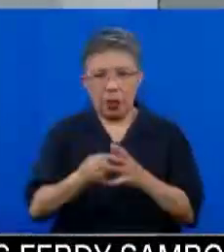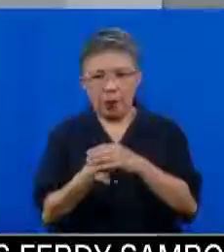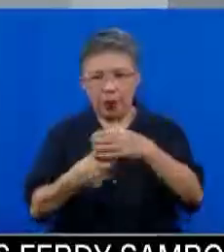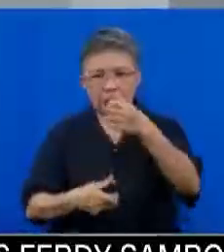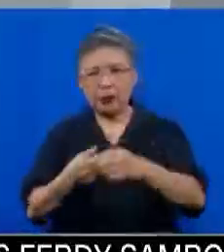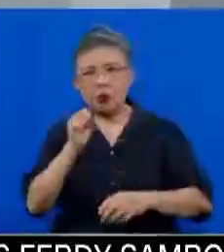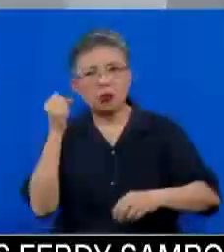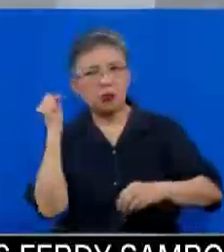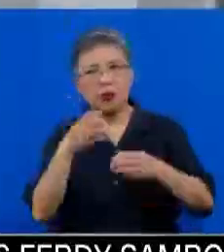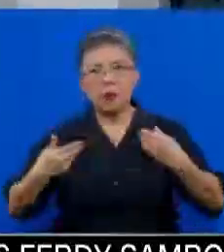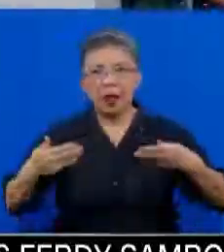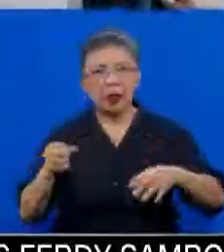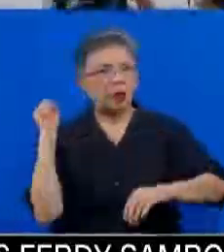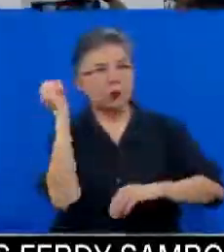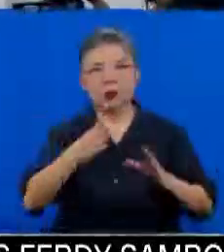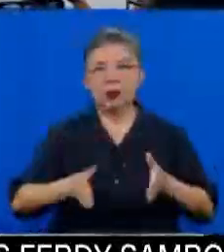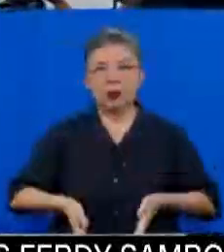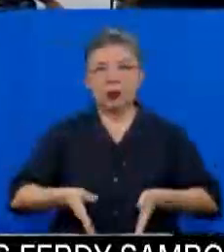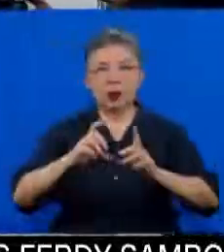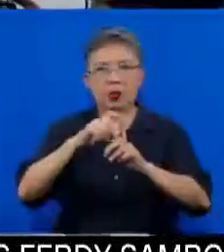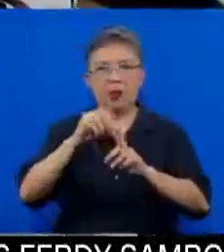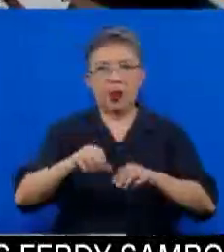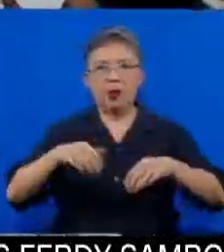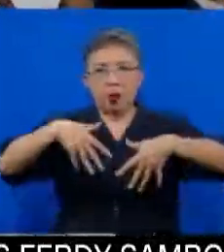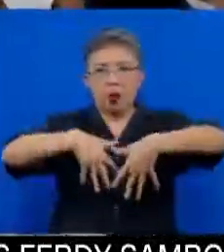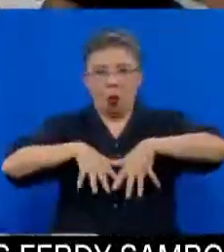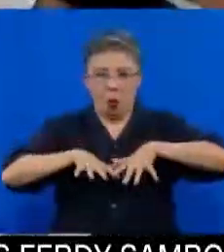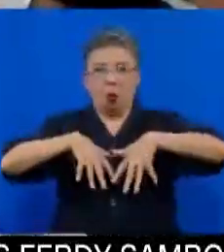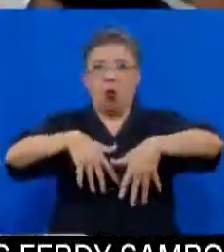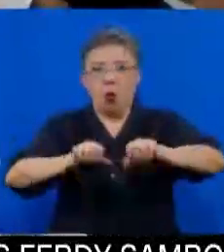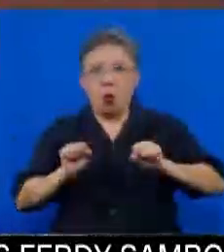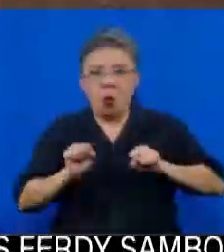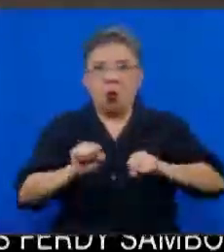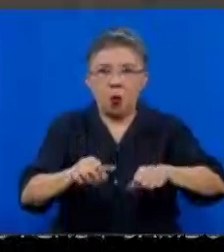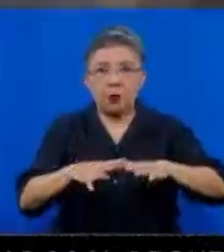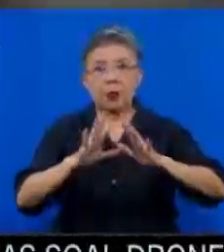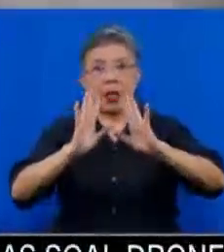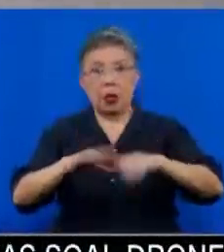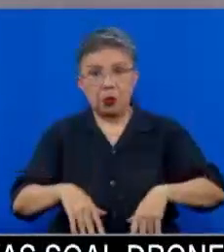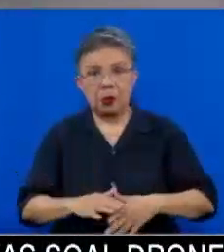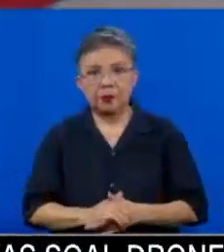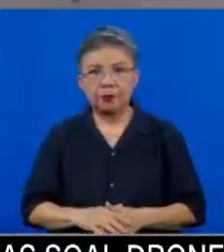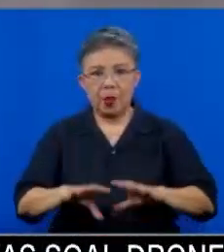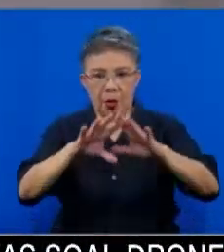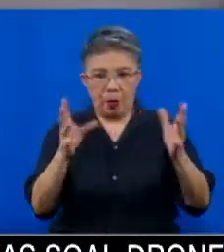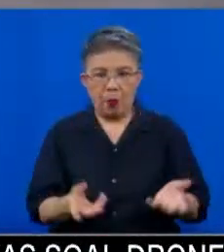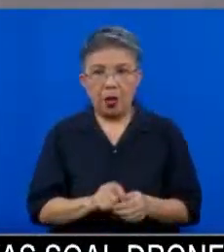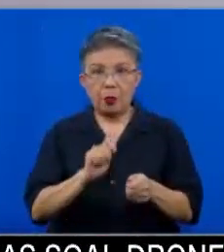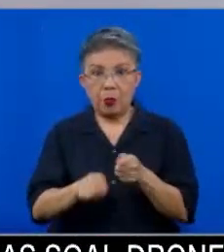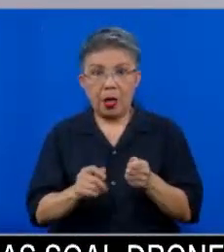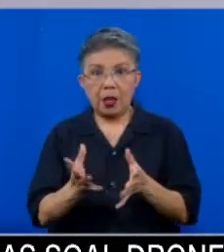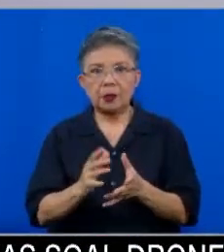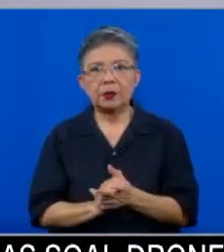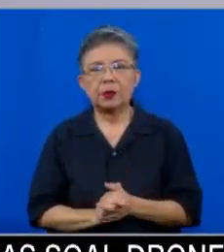botol air mineral ke halaman gedung dewan dan menggoyangkan pagar hingga roboh umpan yang dibakar akhirnya dipadamkan oleh